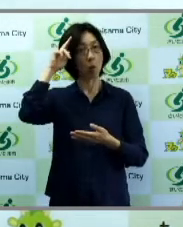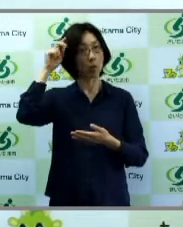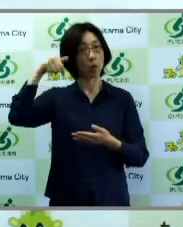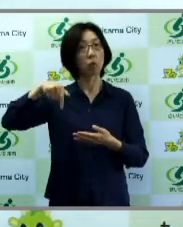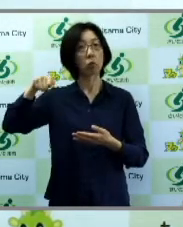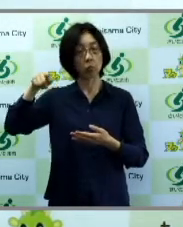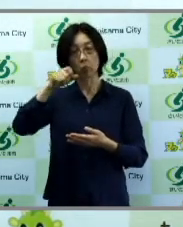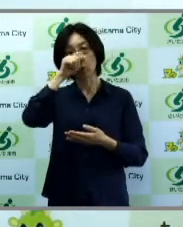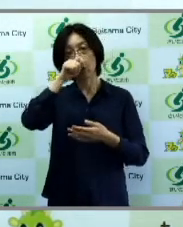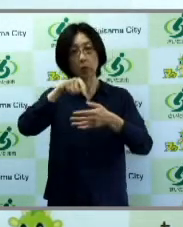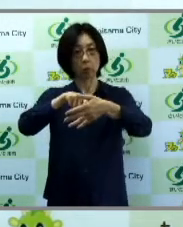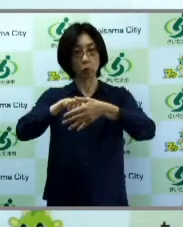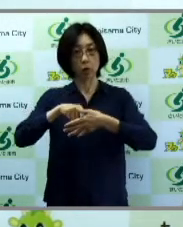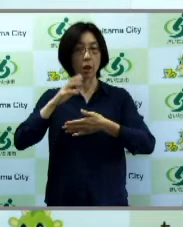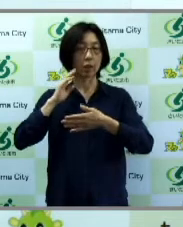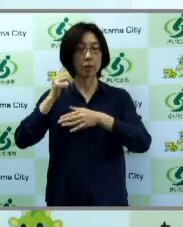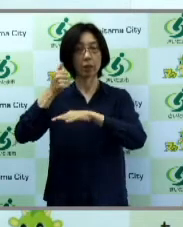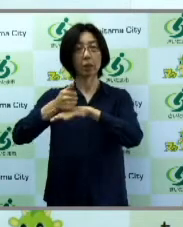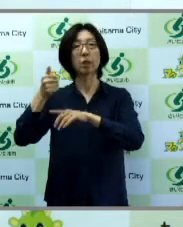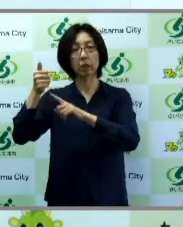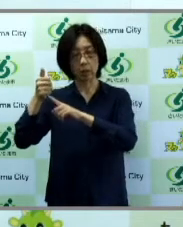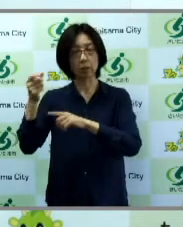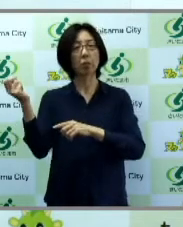知事などがですね、